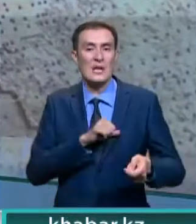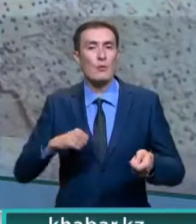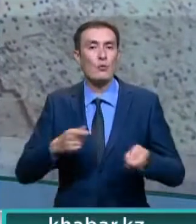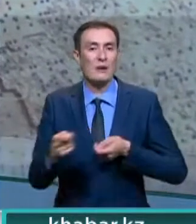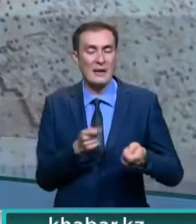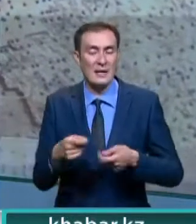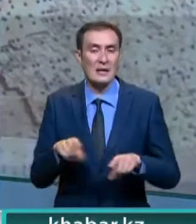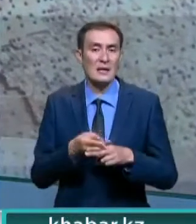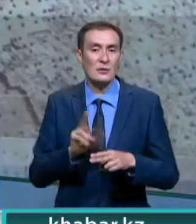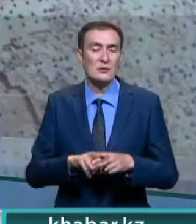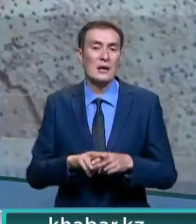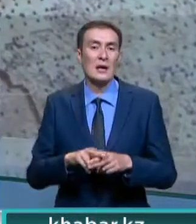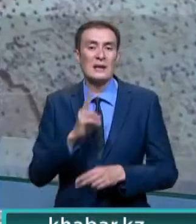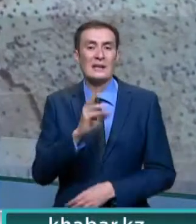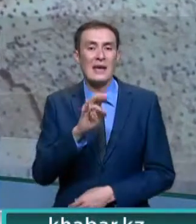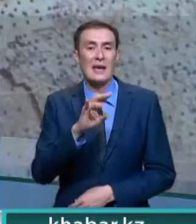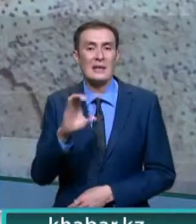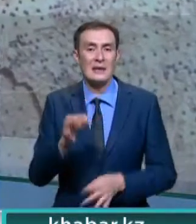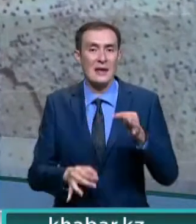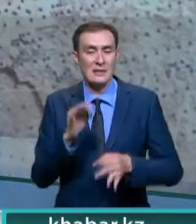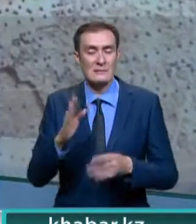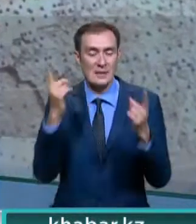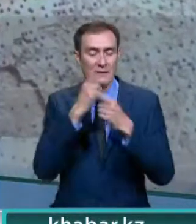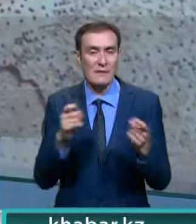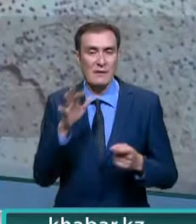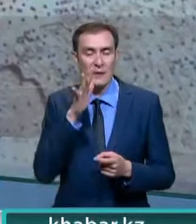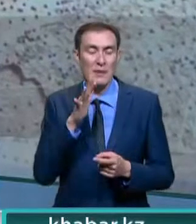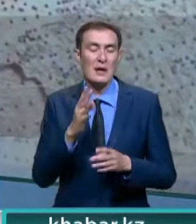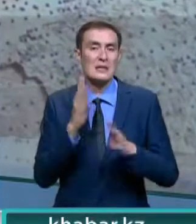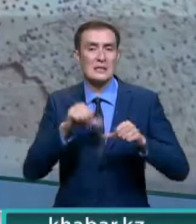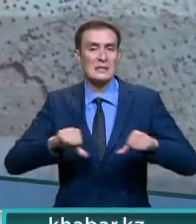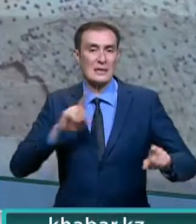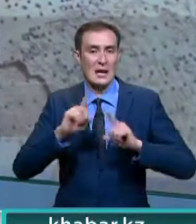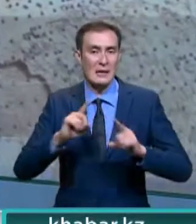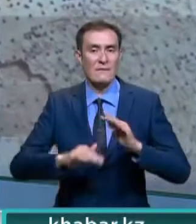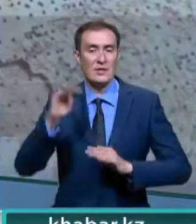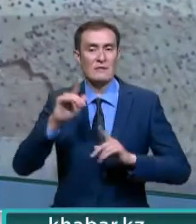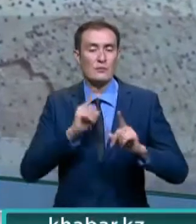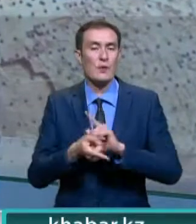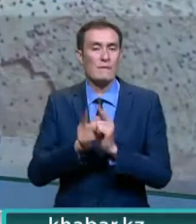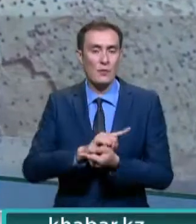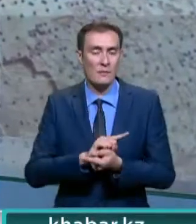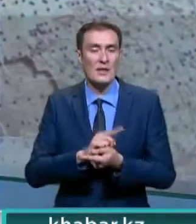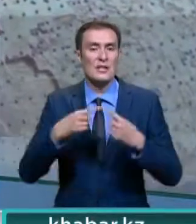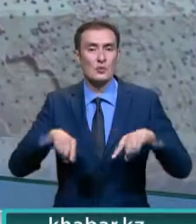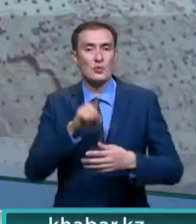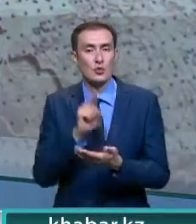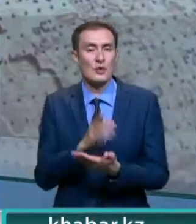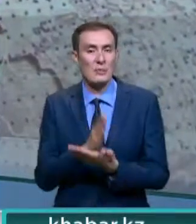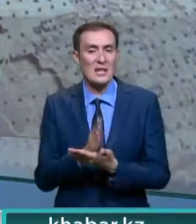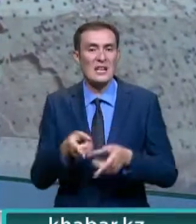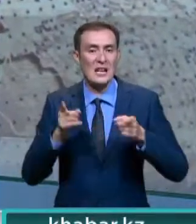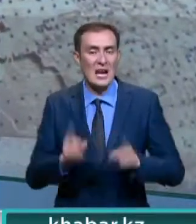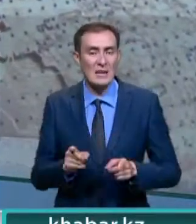О создании так называемых кенесов сегодня заявил президент во время очередного заседания Высшего совета по реформам. Институт должен обладать